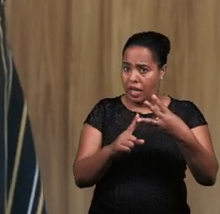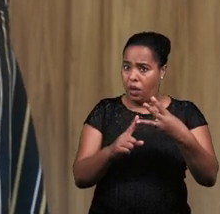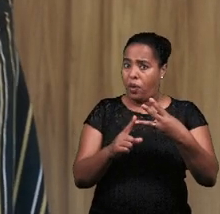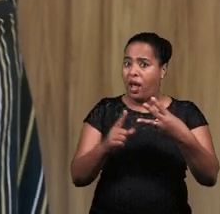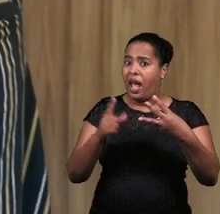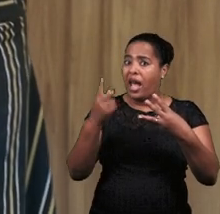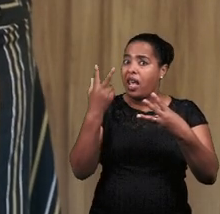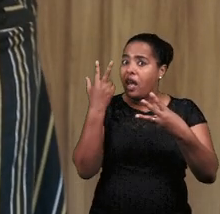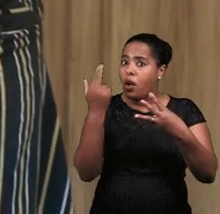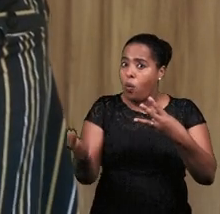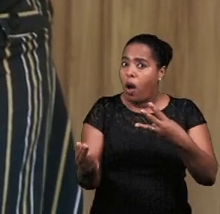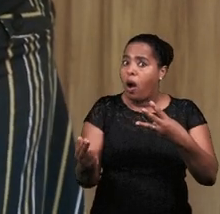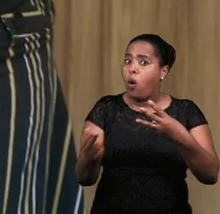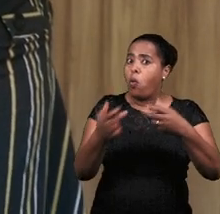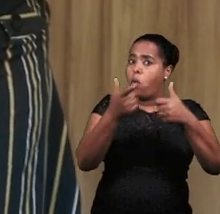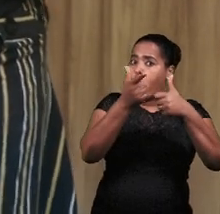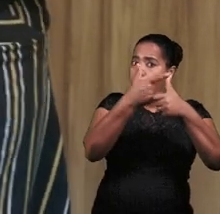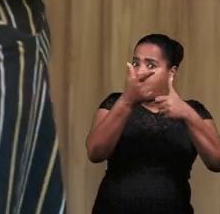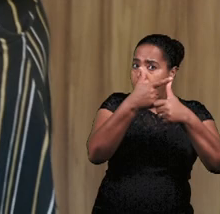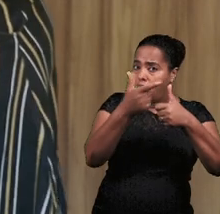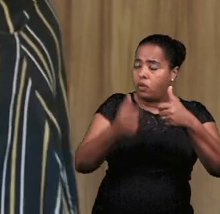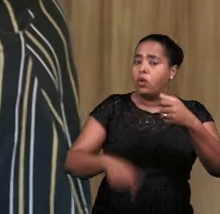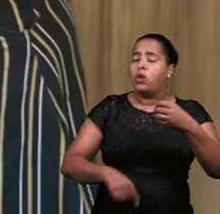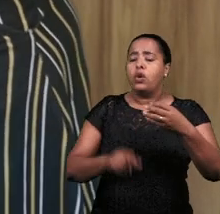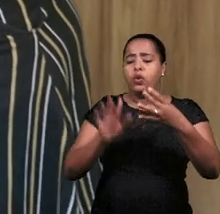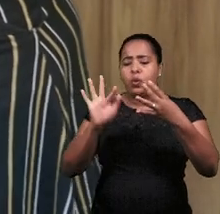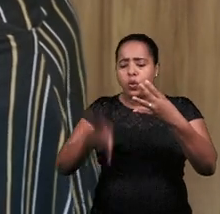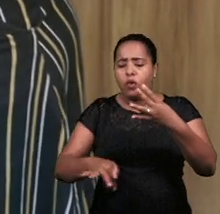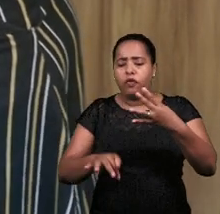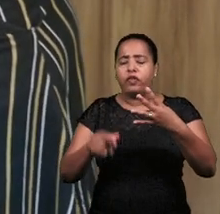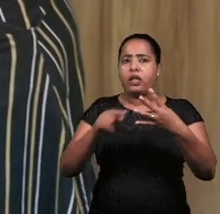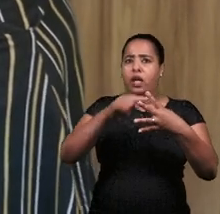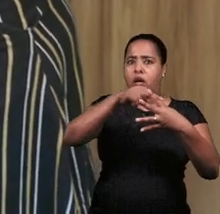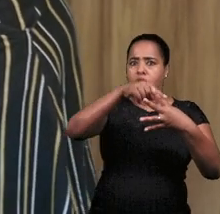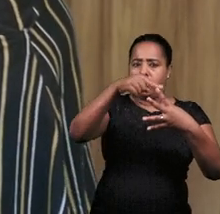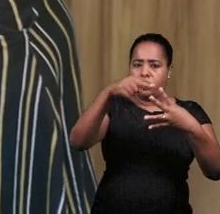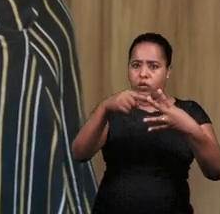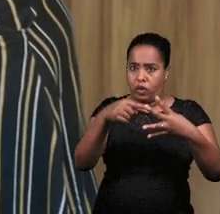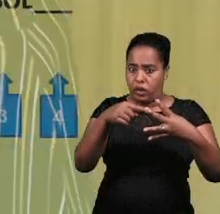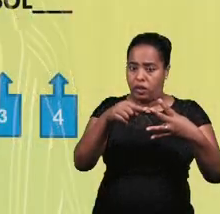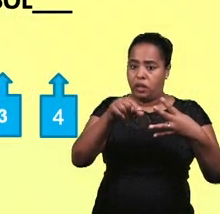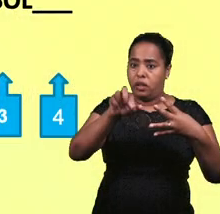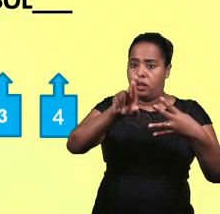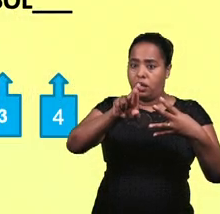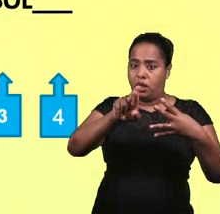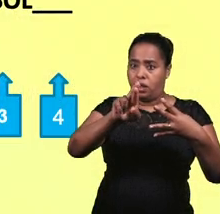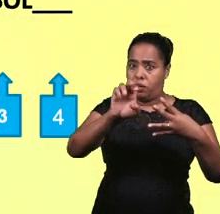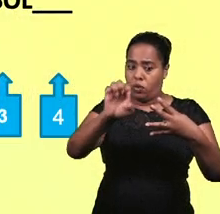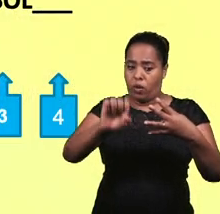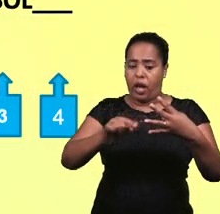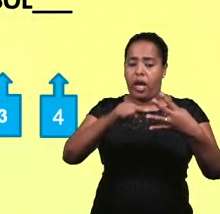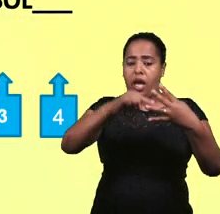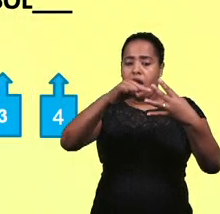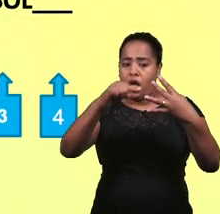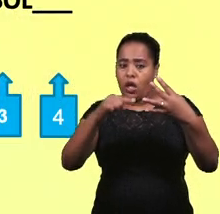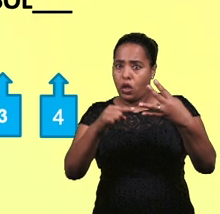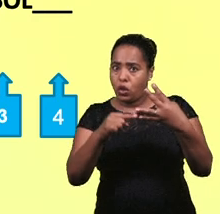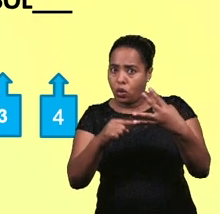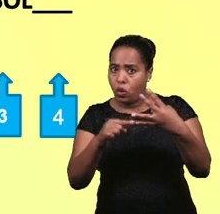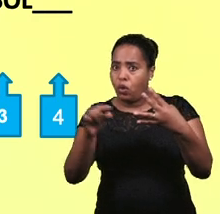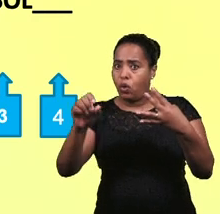la première partie. Et à la fin, on va attendre 2 temps dans la note Ré et 2 temps dans la note